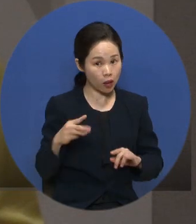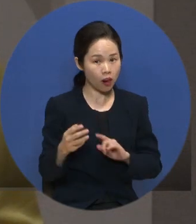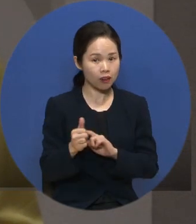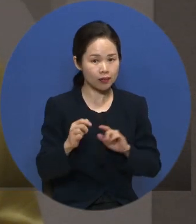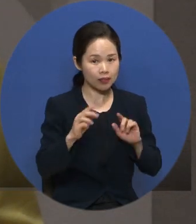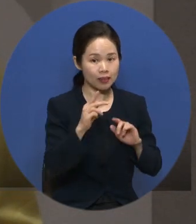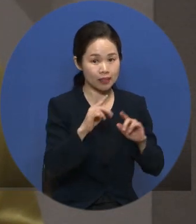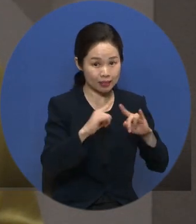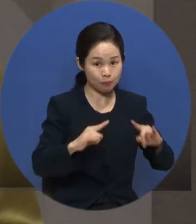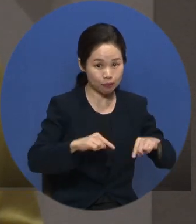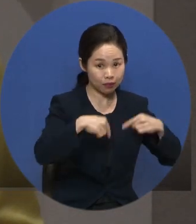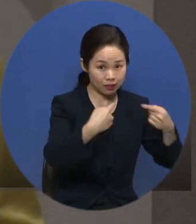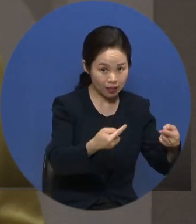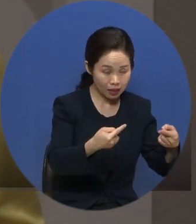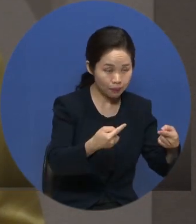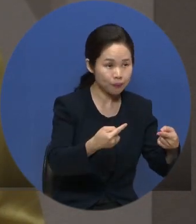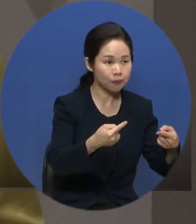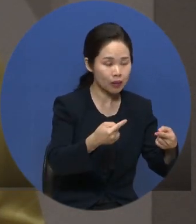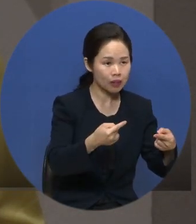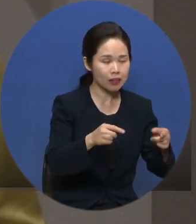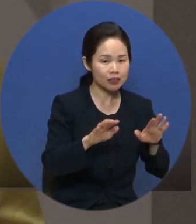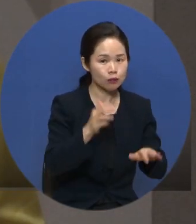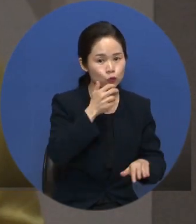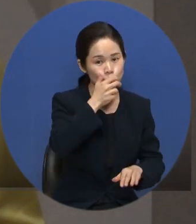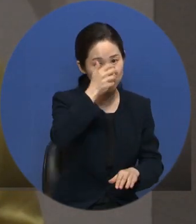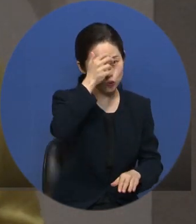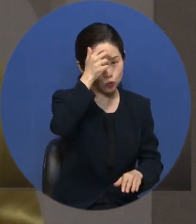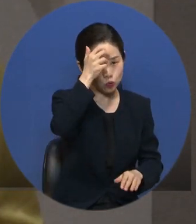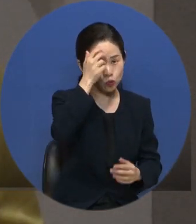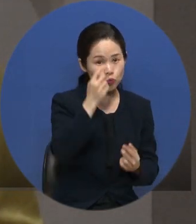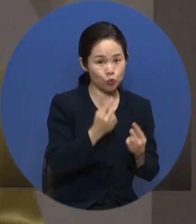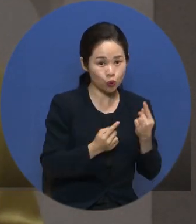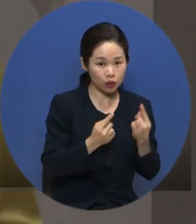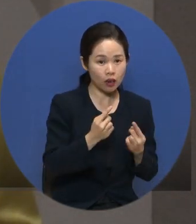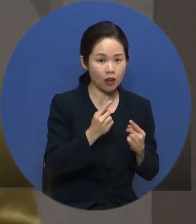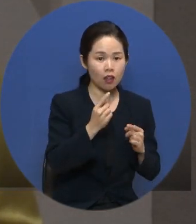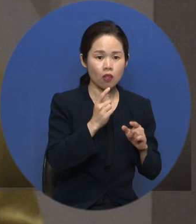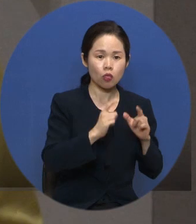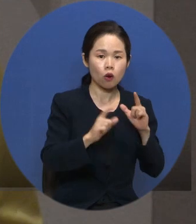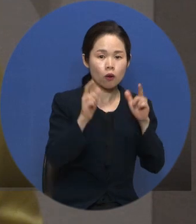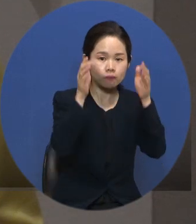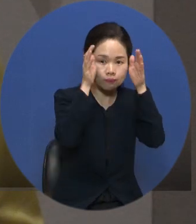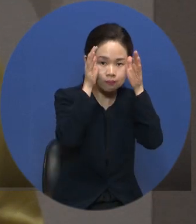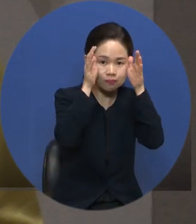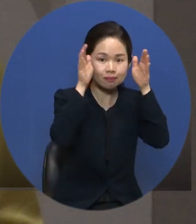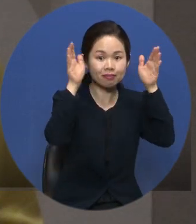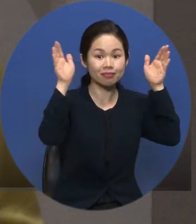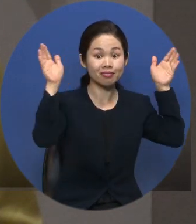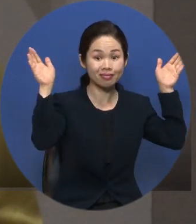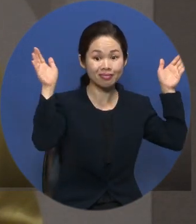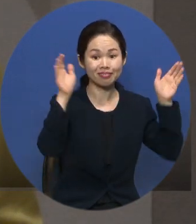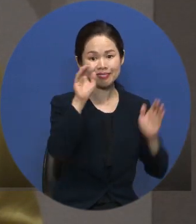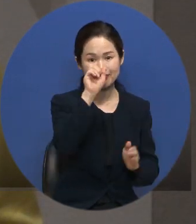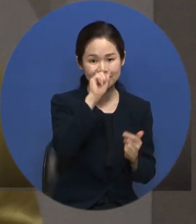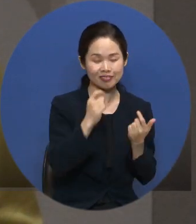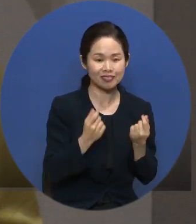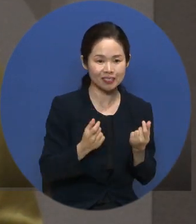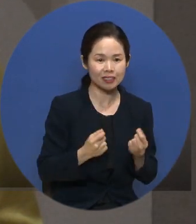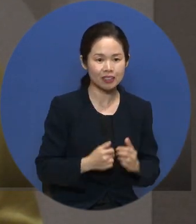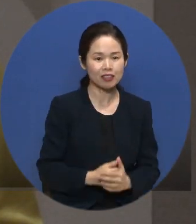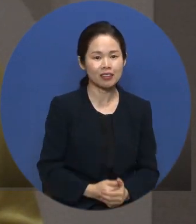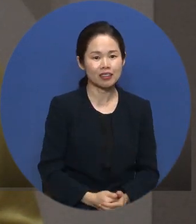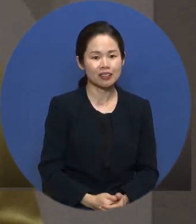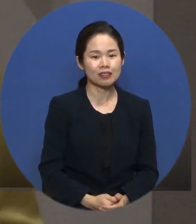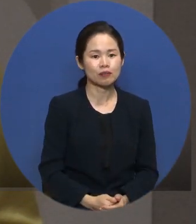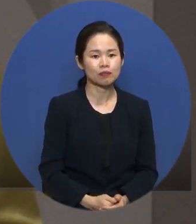지금 갖고 있는 꿈 말고도 조금 더 많은 걸 바라봤으면 좋겠어요. 그래가지고